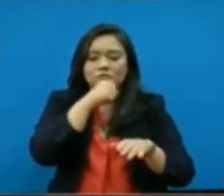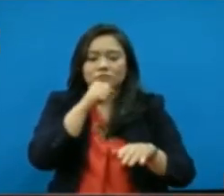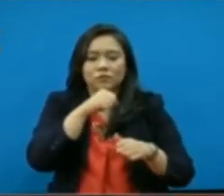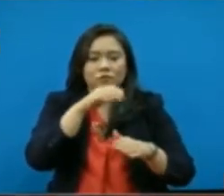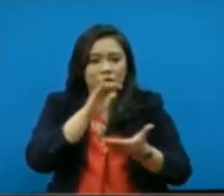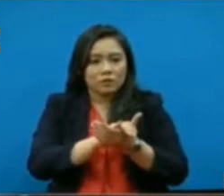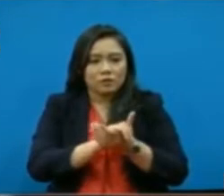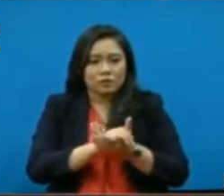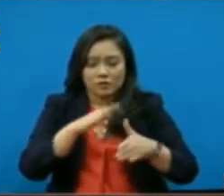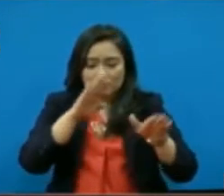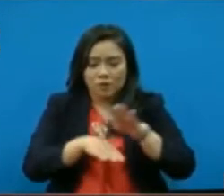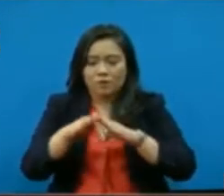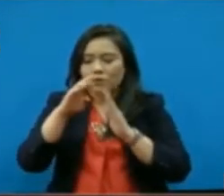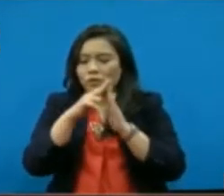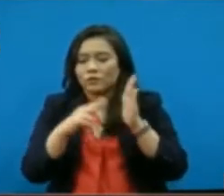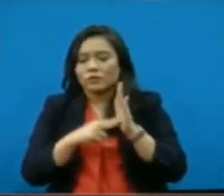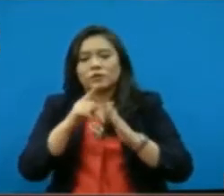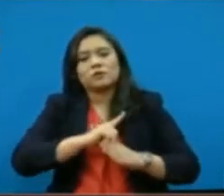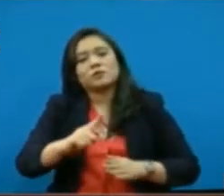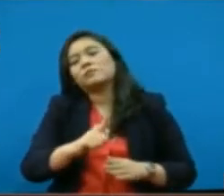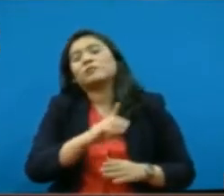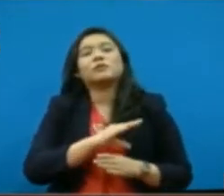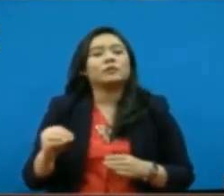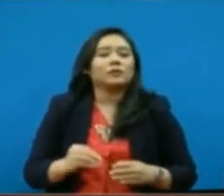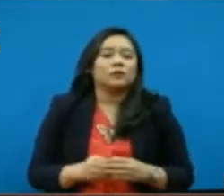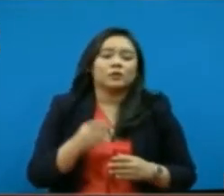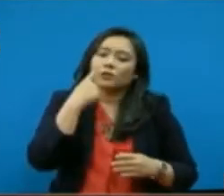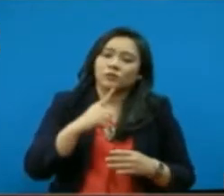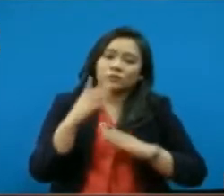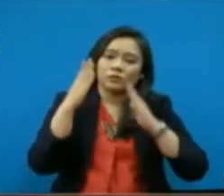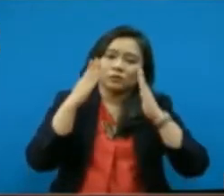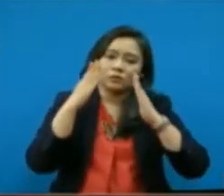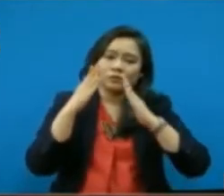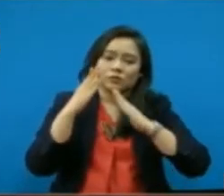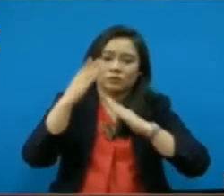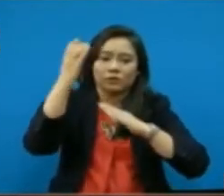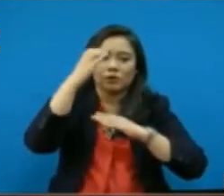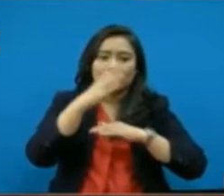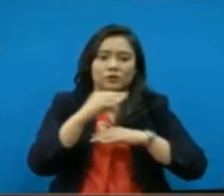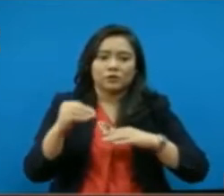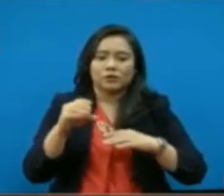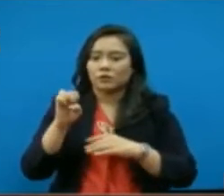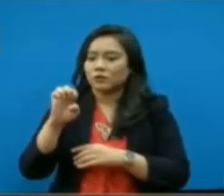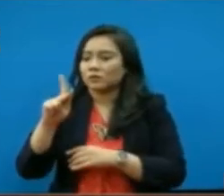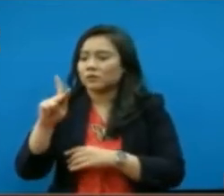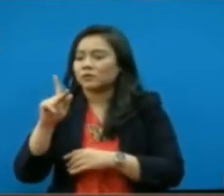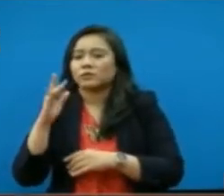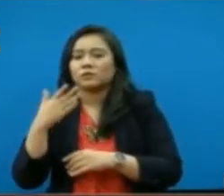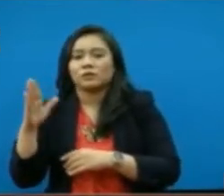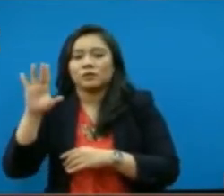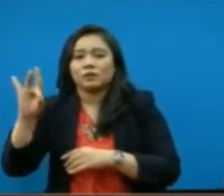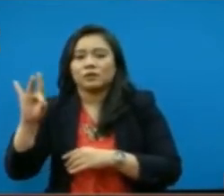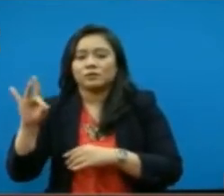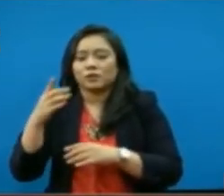enactment Undang-Undang Keluarga Islam di negeri-negeri. Bagi Negeri Selangor, Seksyen 8 Enactment Undang-Undang Keluarga Islam